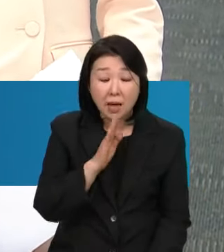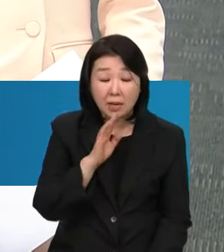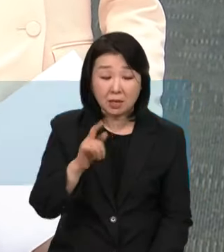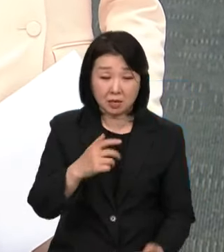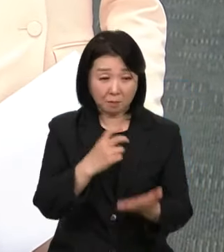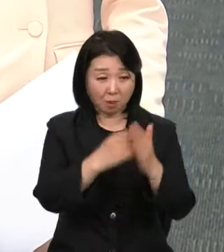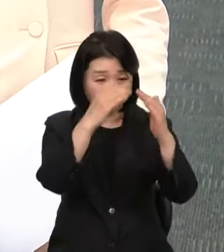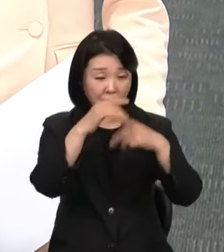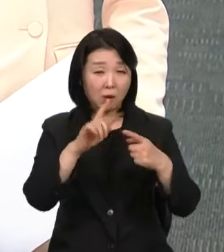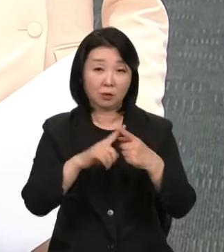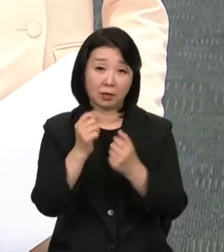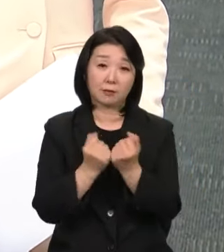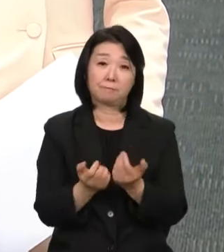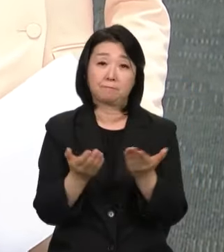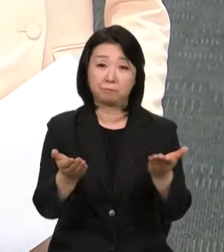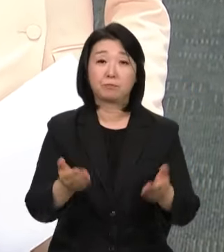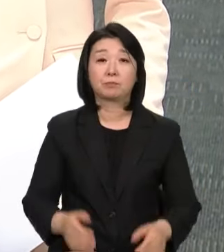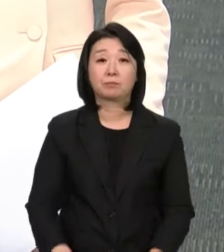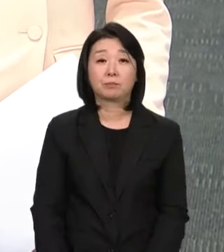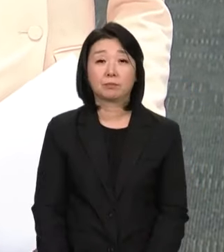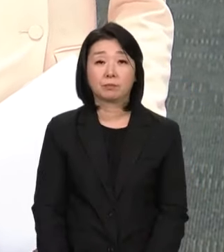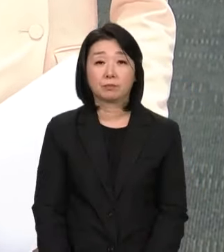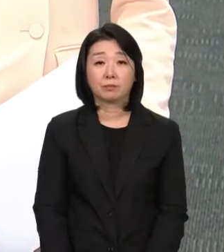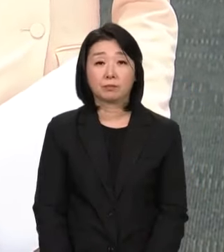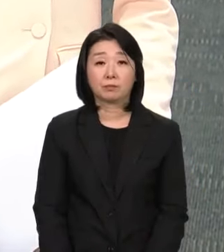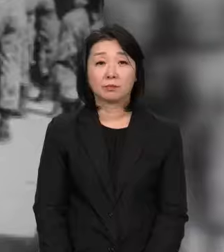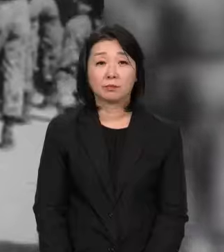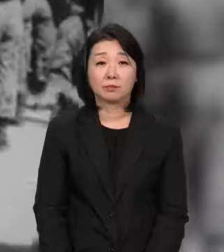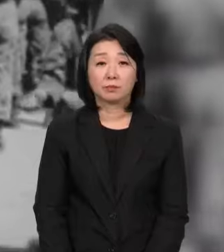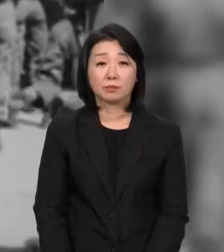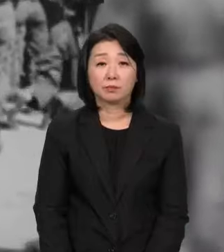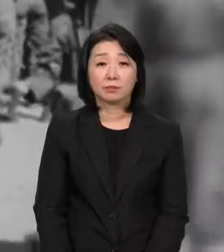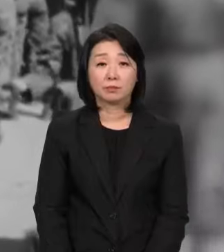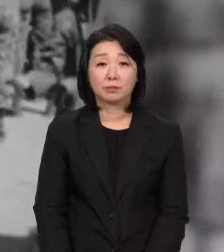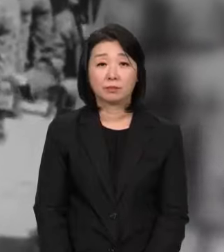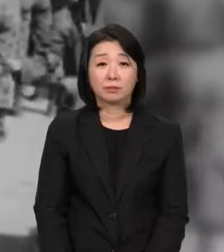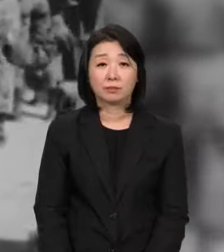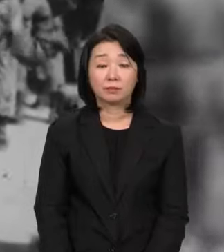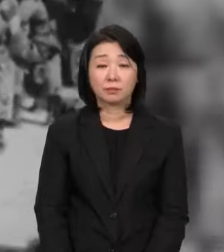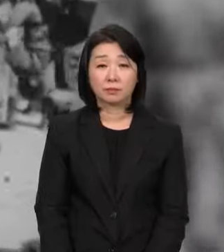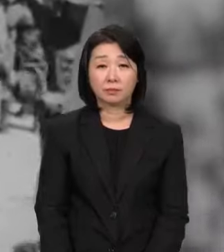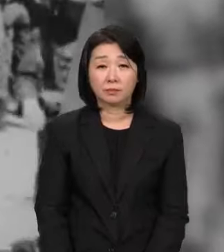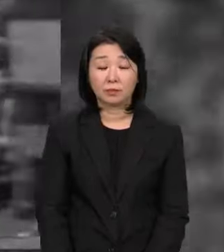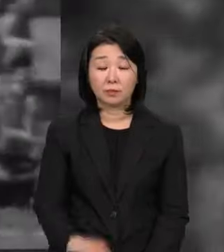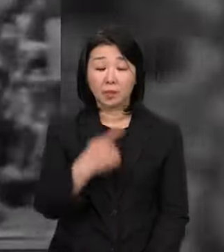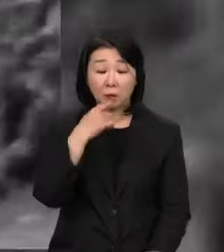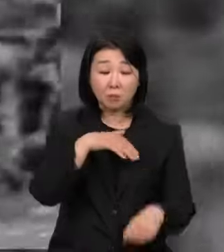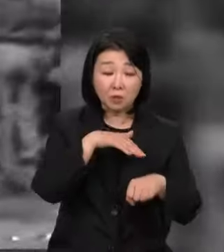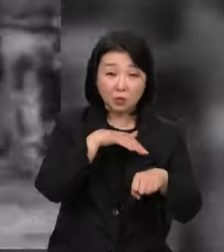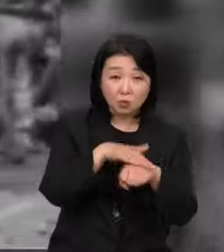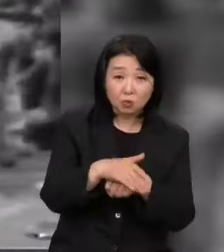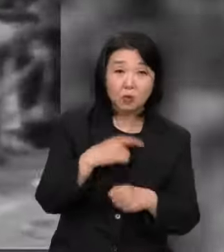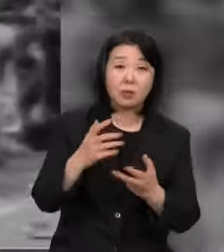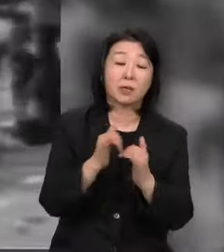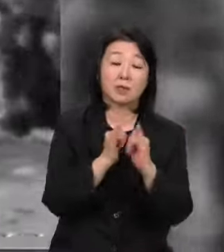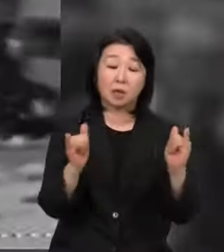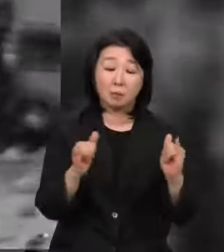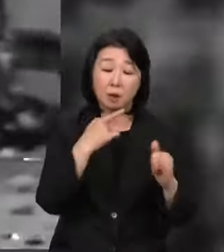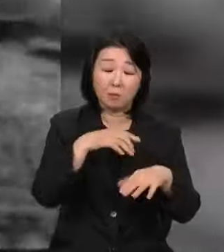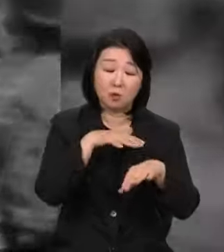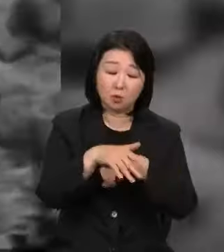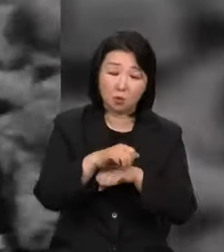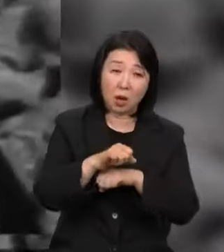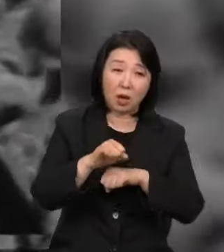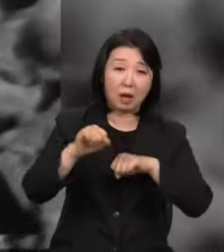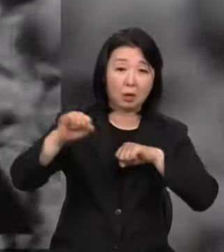내용을 김재현 기자가 팩트 체크해 드립니다 민주 유공자법 민주화 운동 과정에서 사망